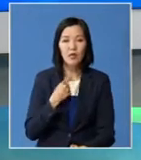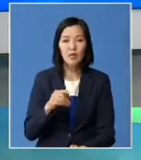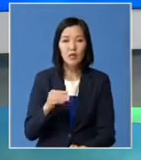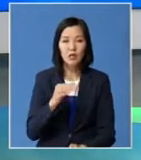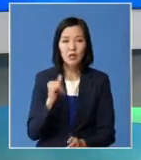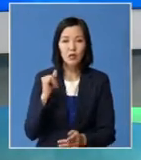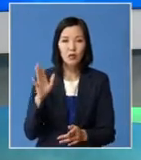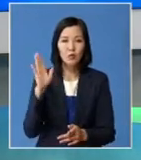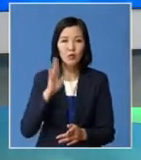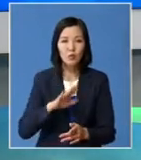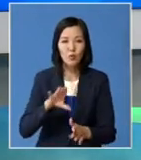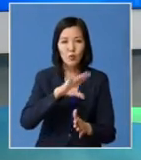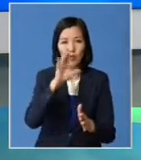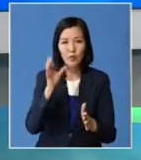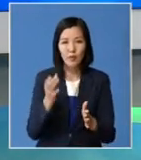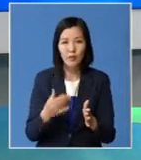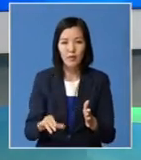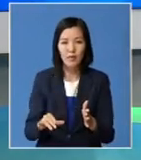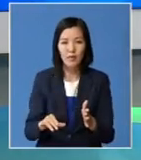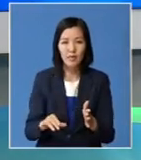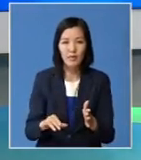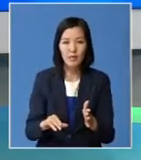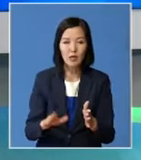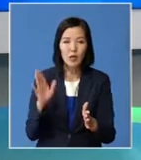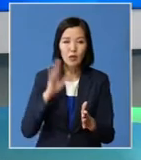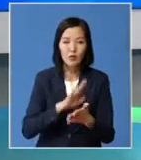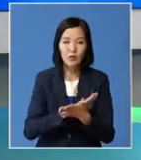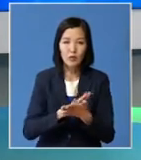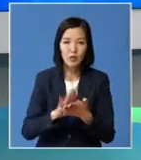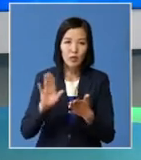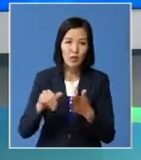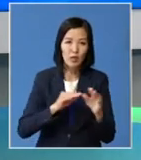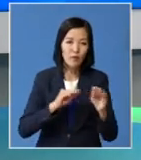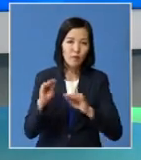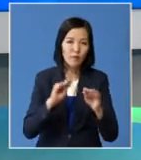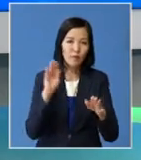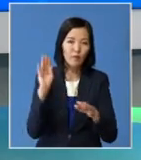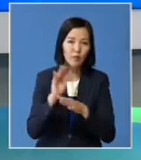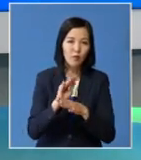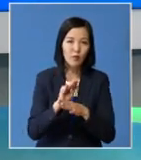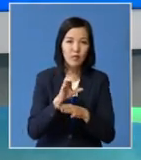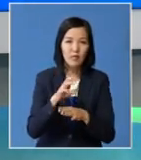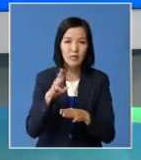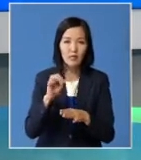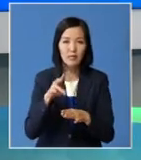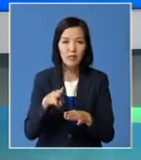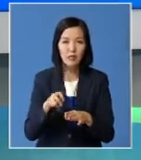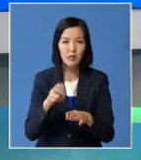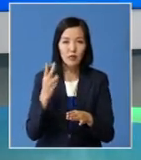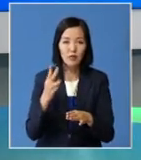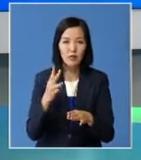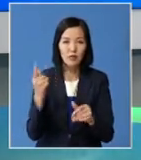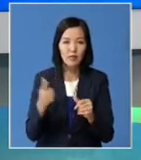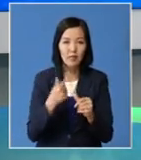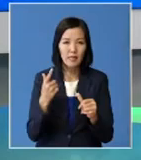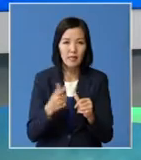Талдықорғандағы Жетісу су құбыры серіктестігі кәріз жүйелерінің суын сүзгіден өтетін жаңа қондырғымен толықты. СТС 202 деп аталатын станцияға коммуналдық